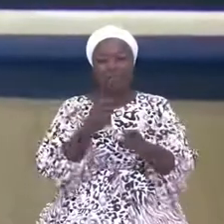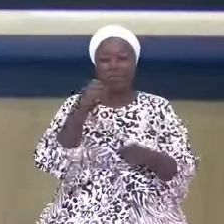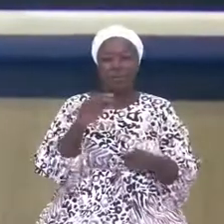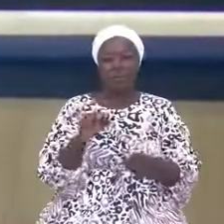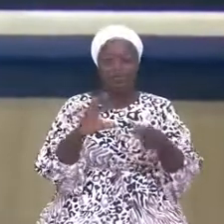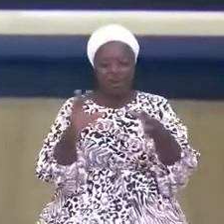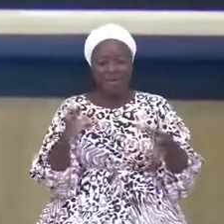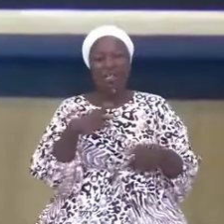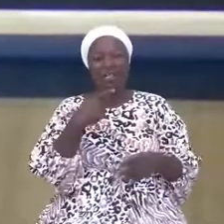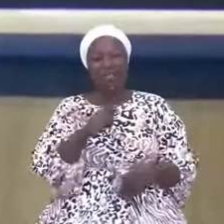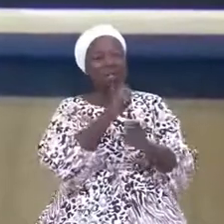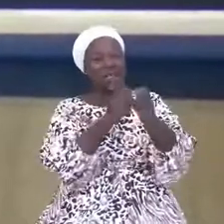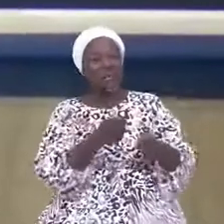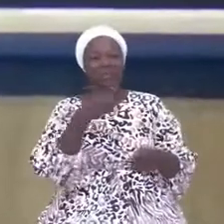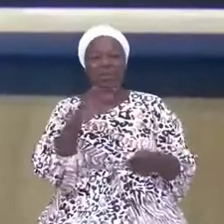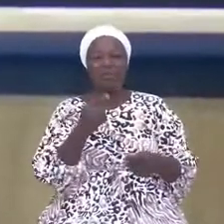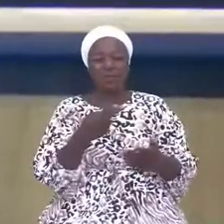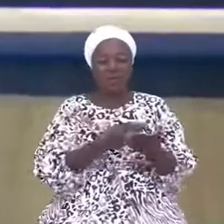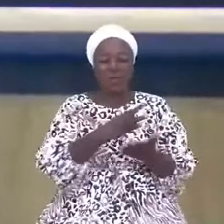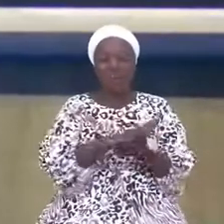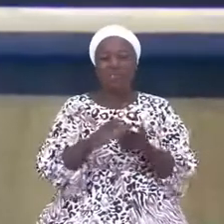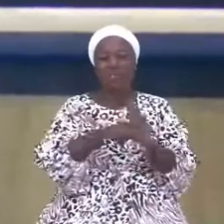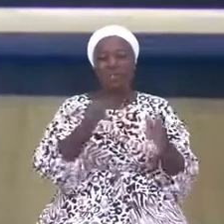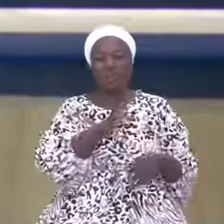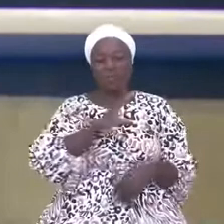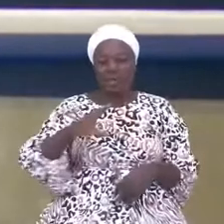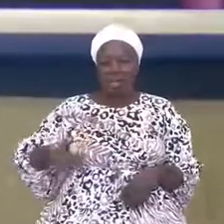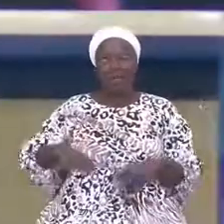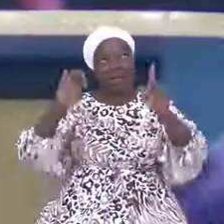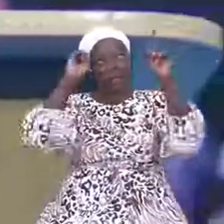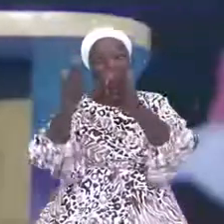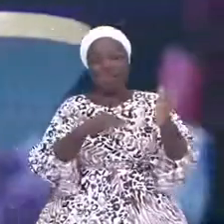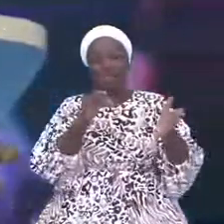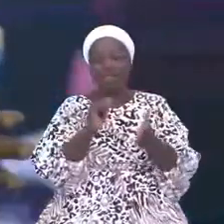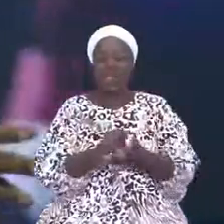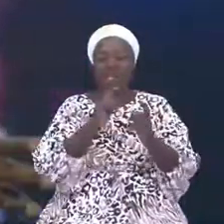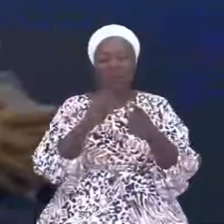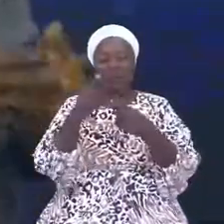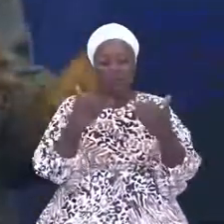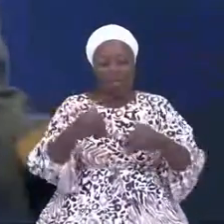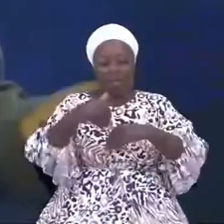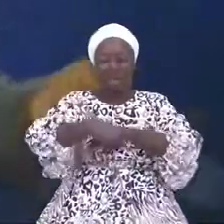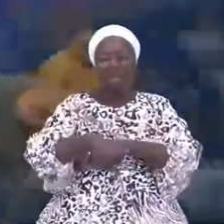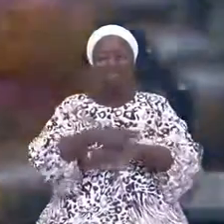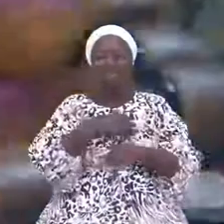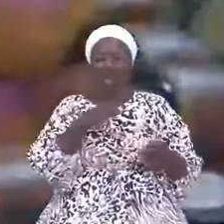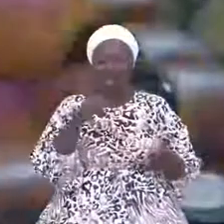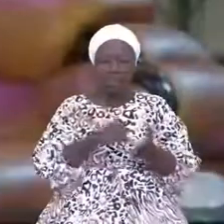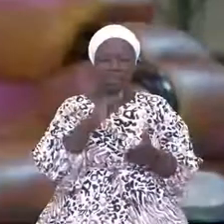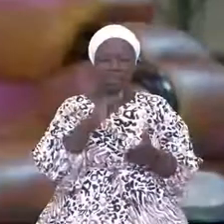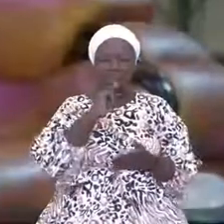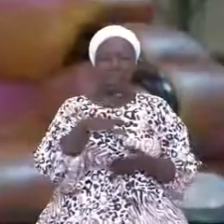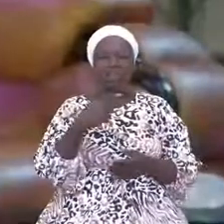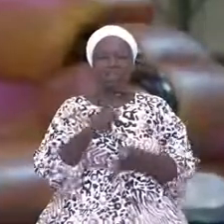don du salut, le don de la libération, le don de la justice de Christ. Et il t'apporte